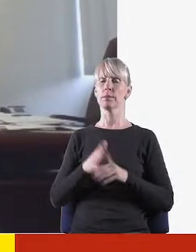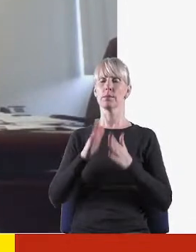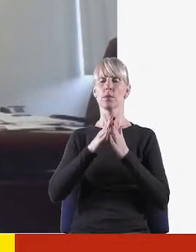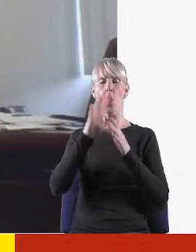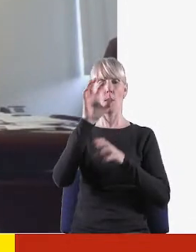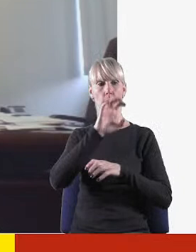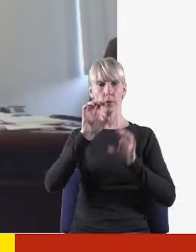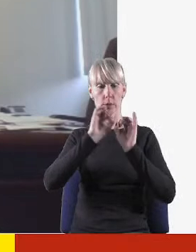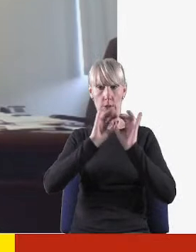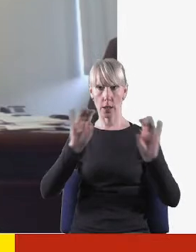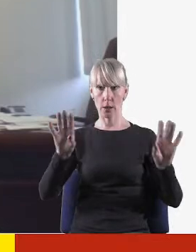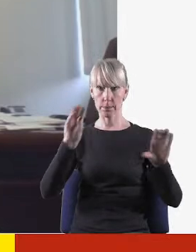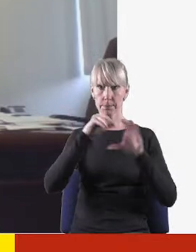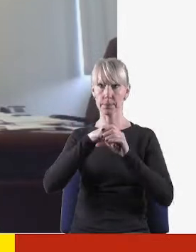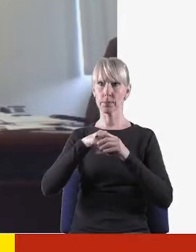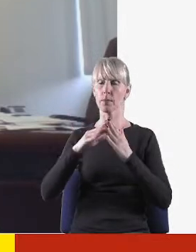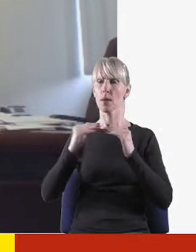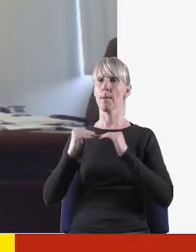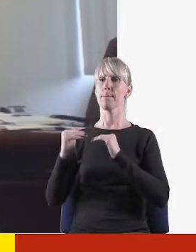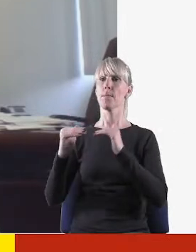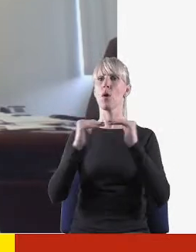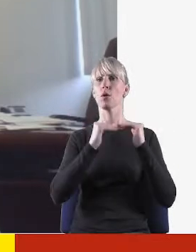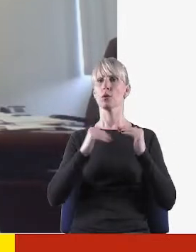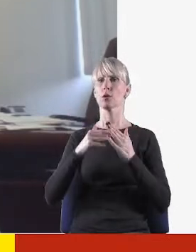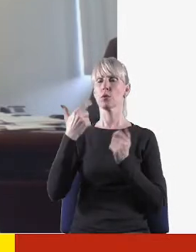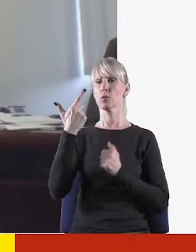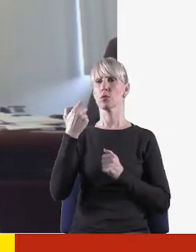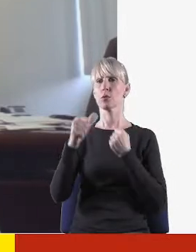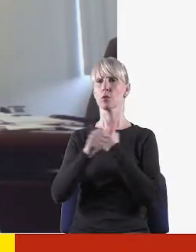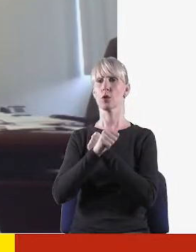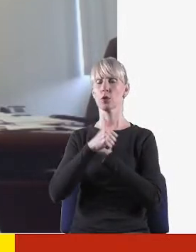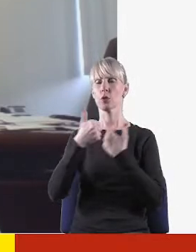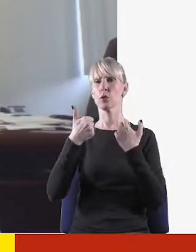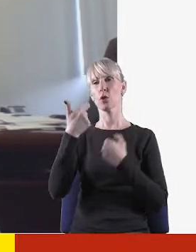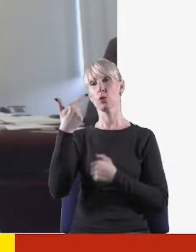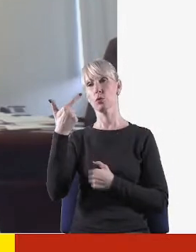obserwacyjno-zakaźnych jest na poziomie około